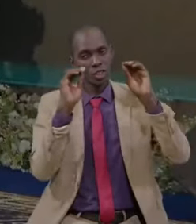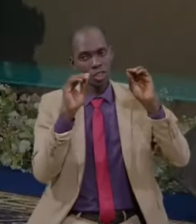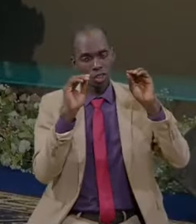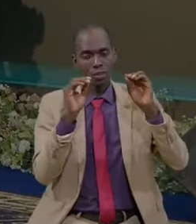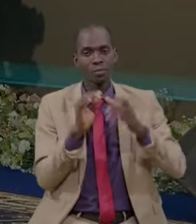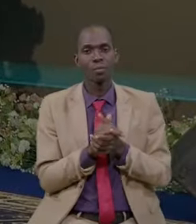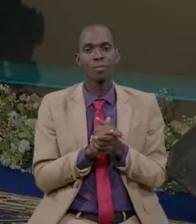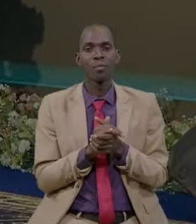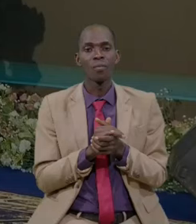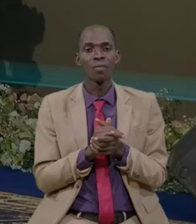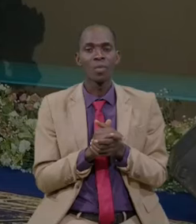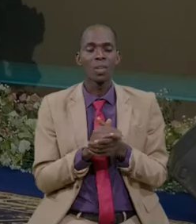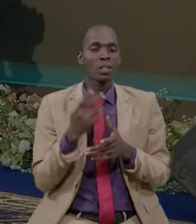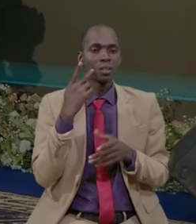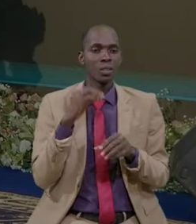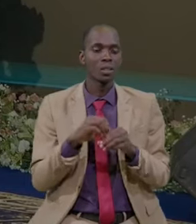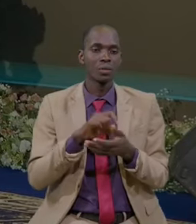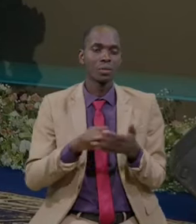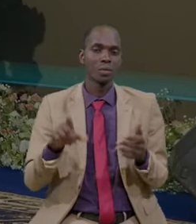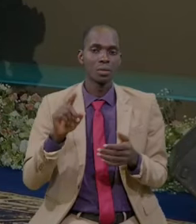Le verset suivant, il dit,